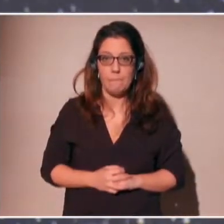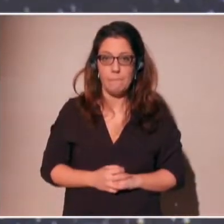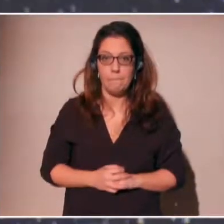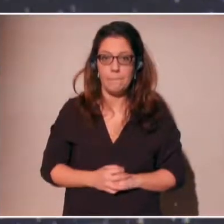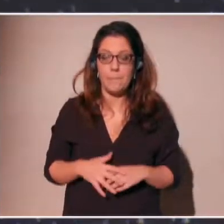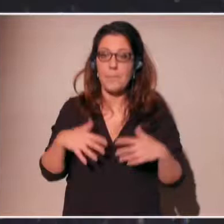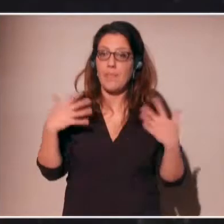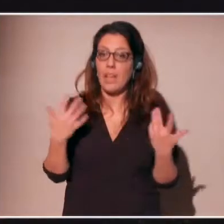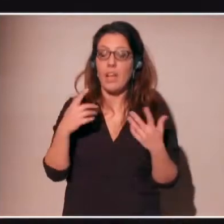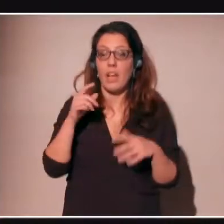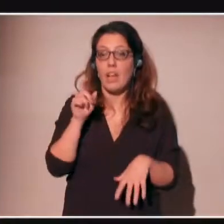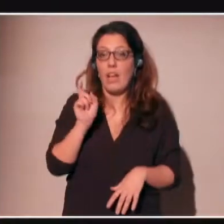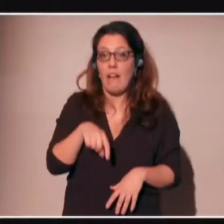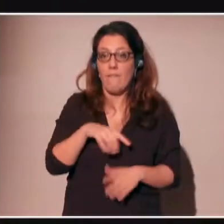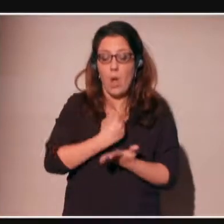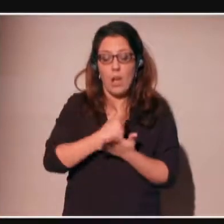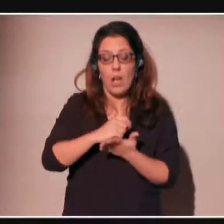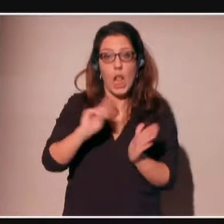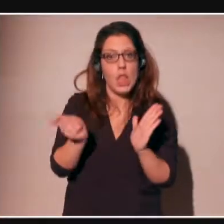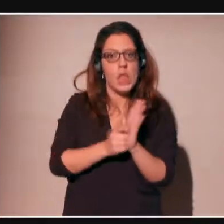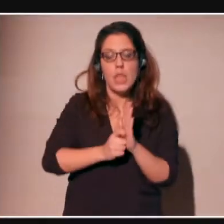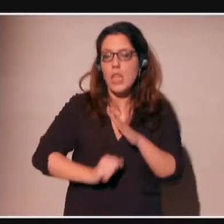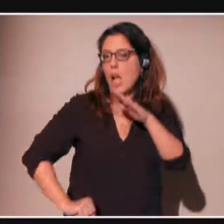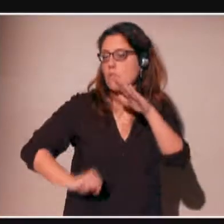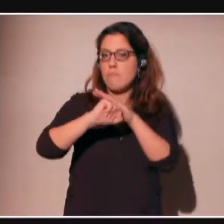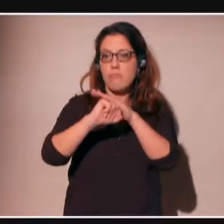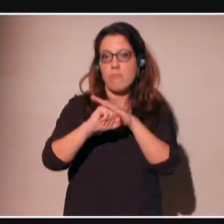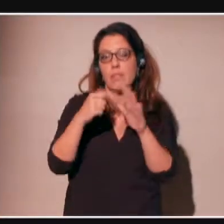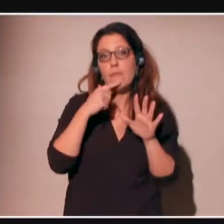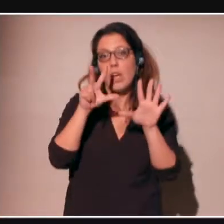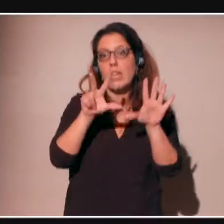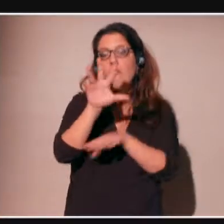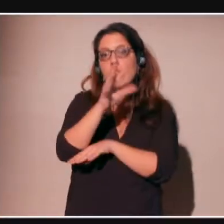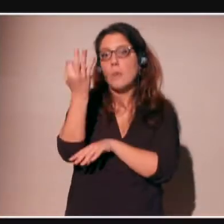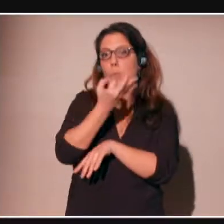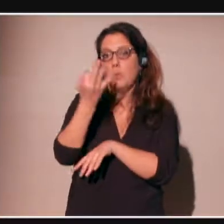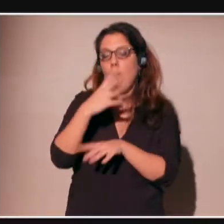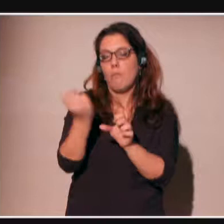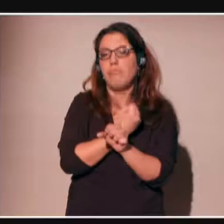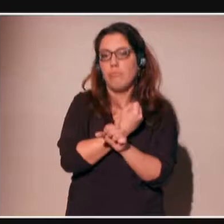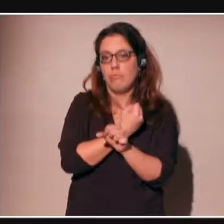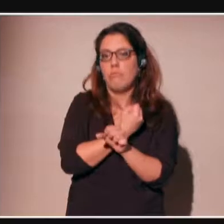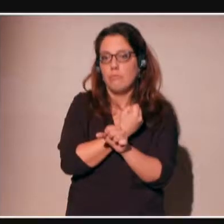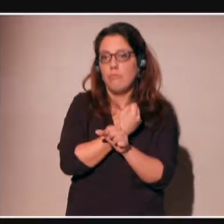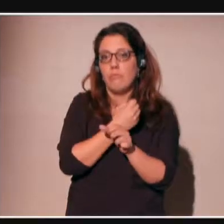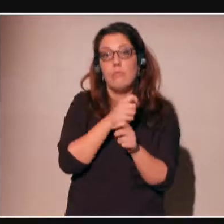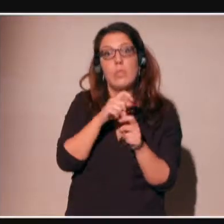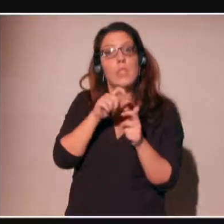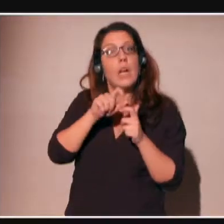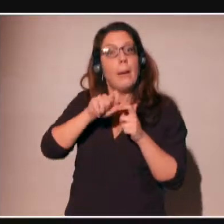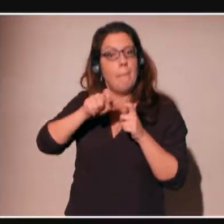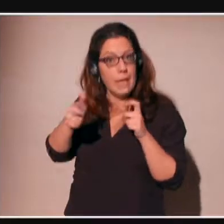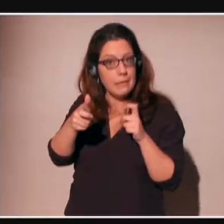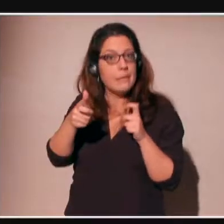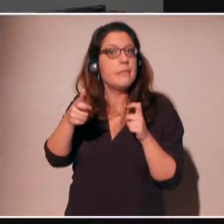il faut obtenir vraiment une note extrêmement élevée, c'est-à-dire 85%, pour avoir la possibilité